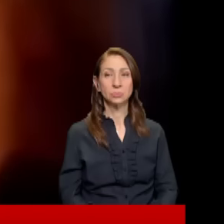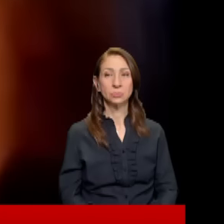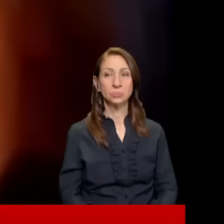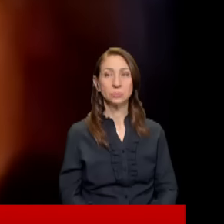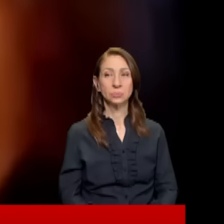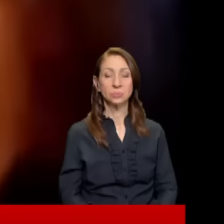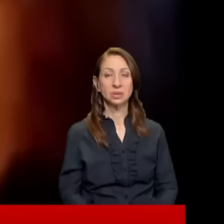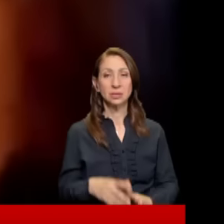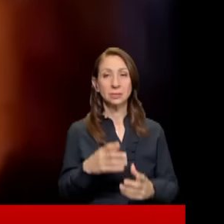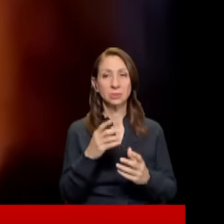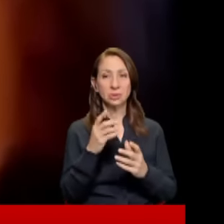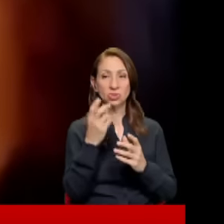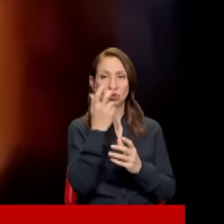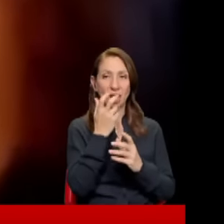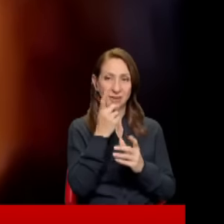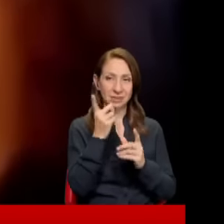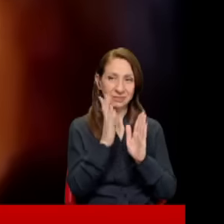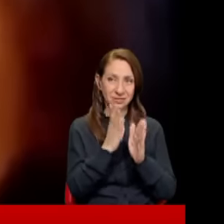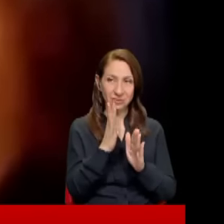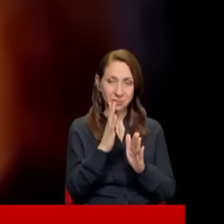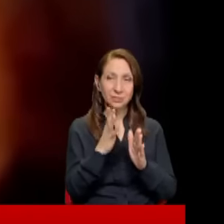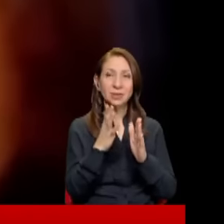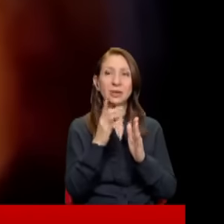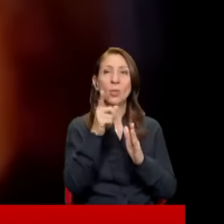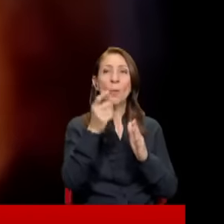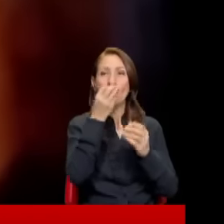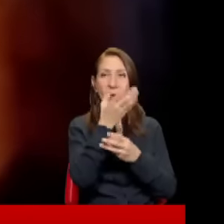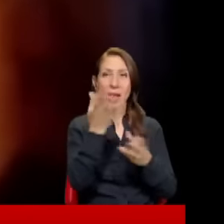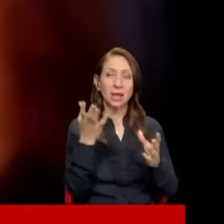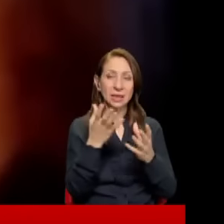Dolanıyorum yetirdim